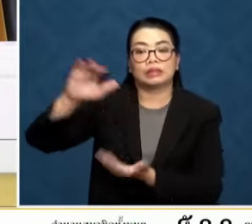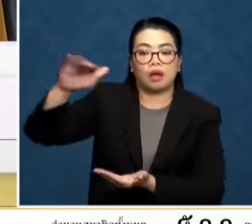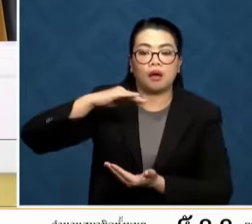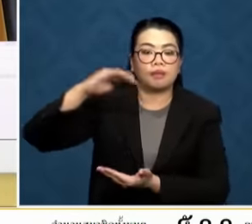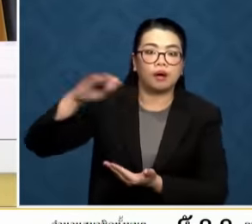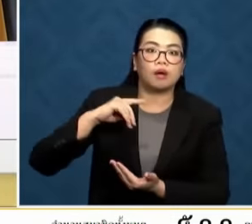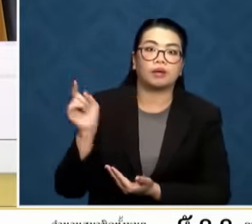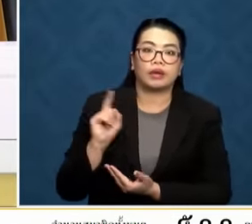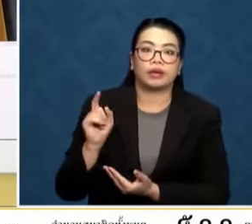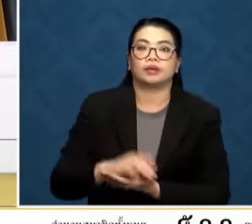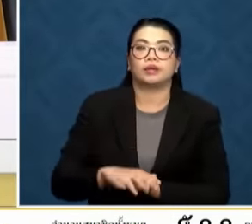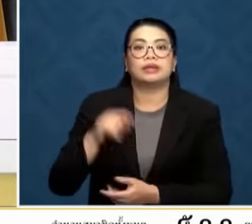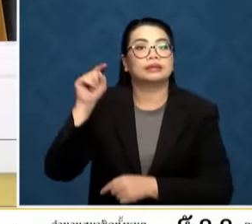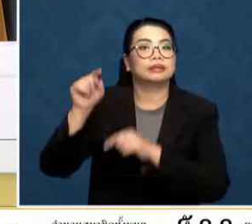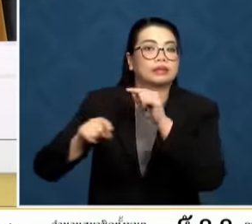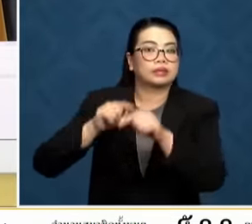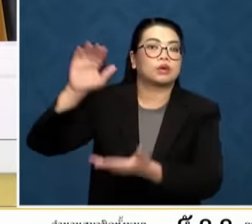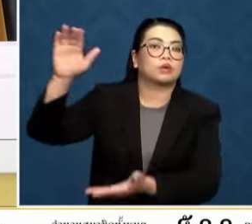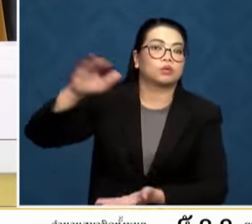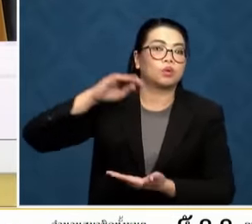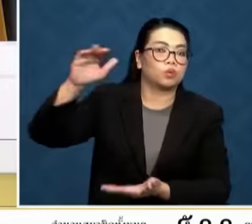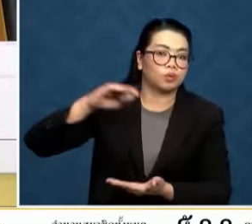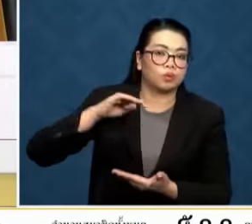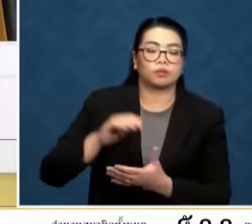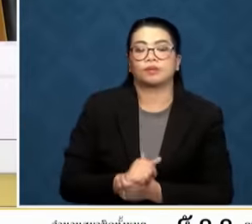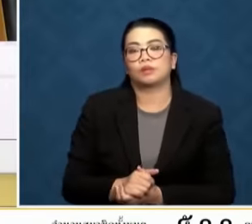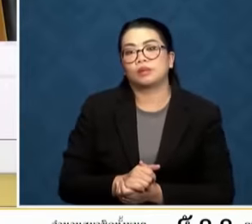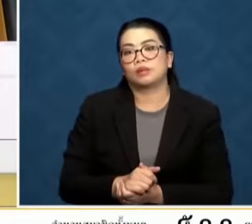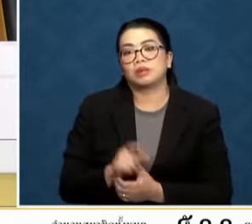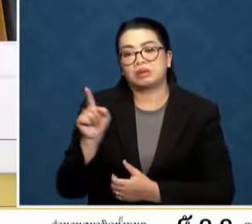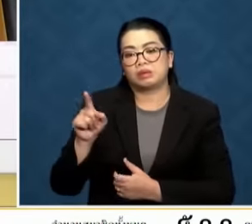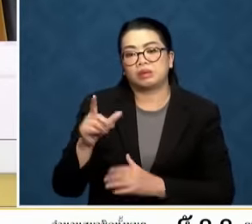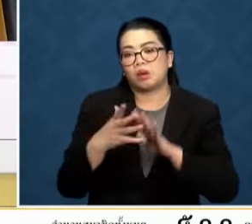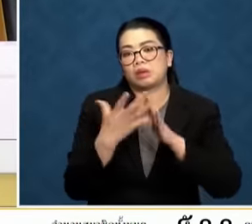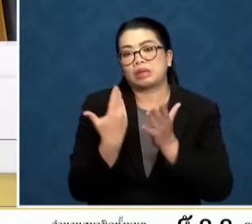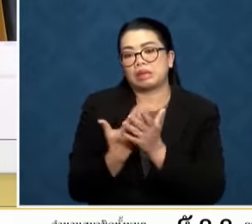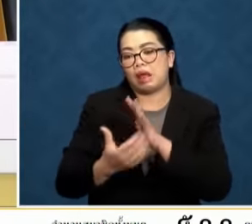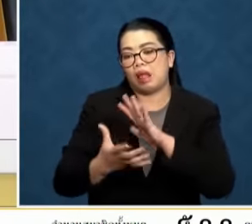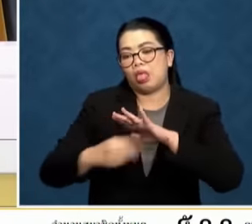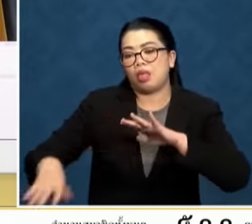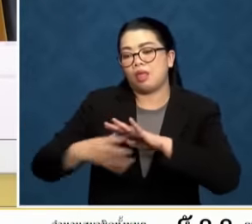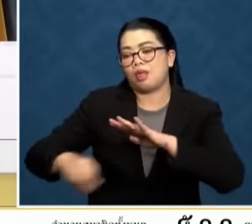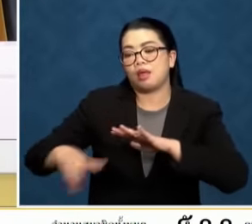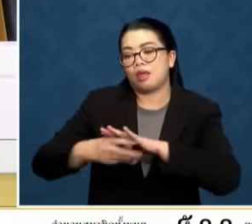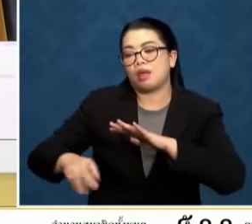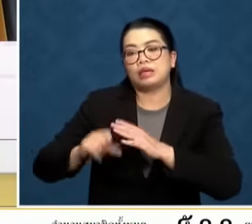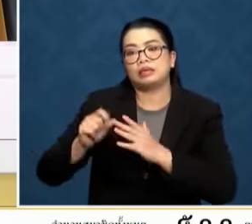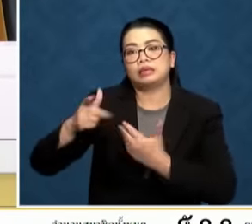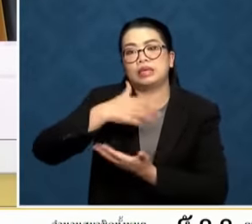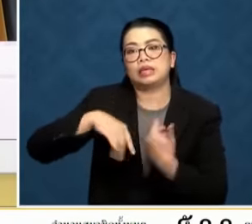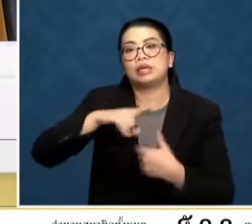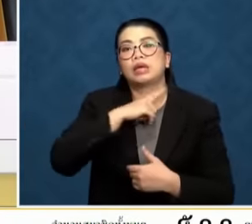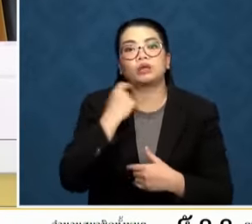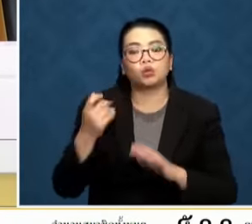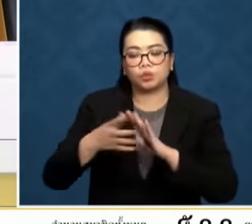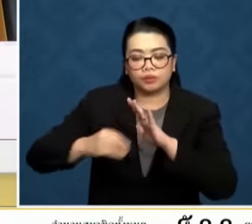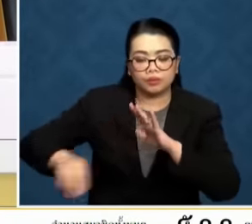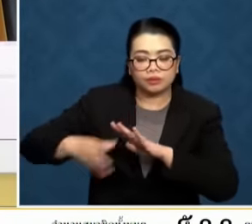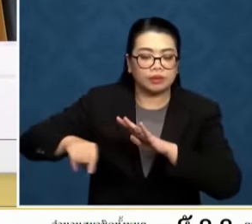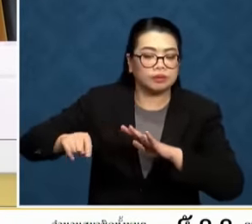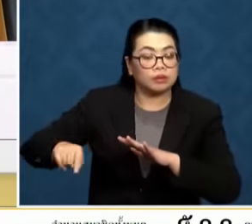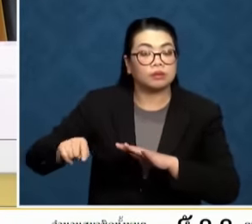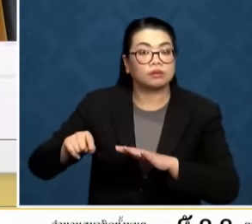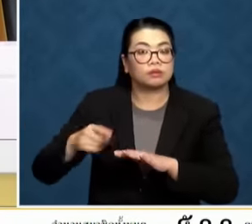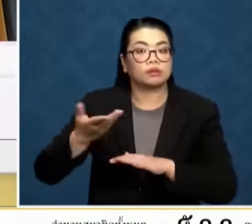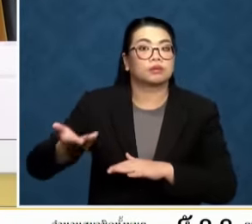ลักษณะe-commerceและท่านมีการยกว่า e-commerceจะเป็นตัวดูดพายุหมุนทางเศรษฐกิจที่เกิดขึ้นจาก Digital